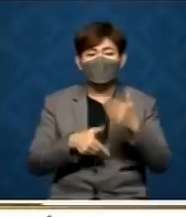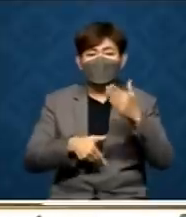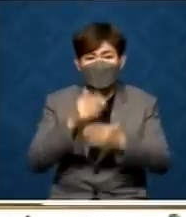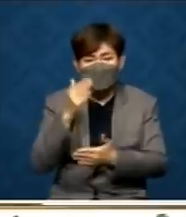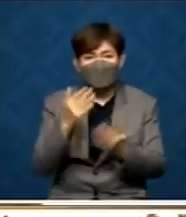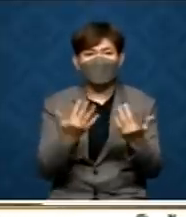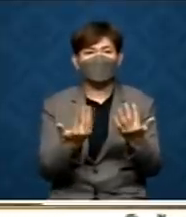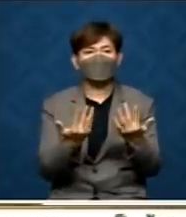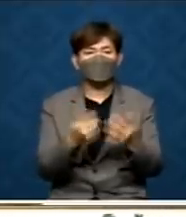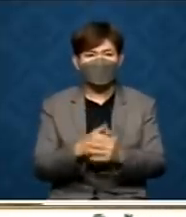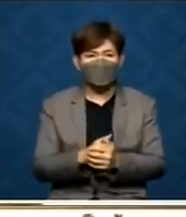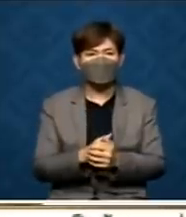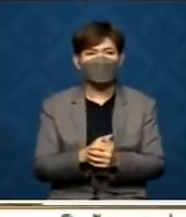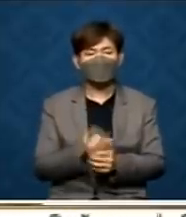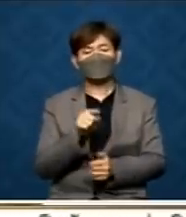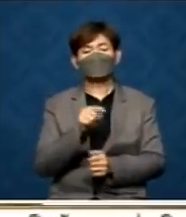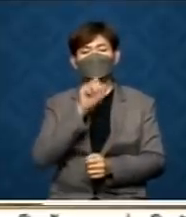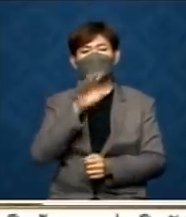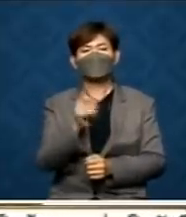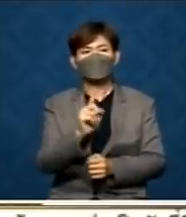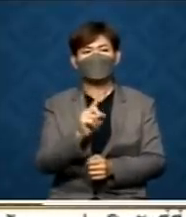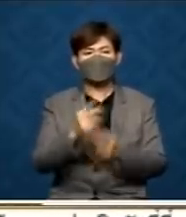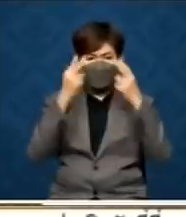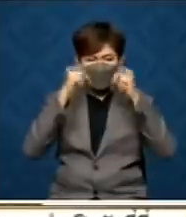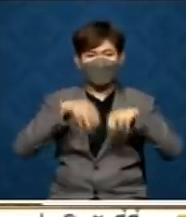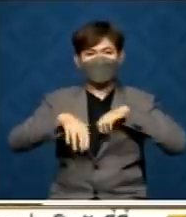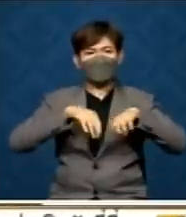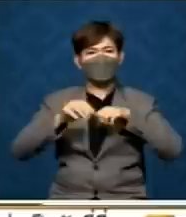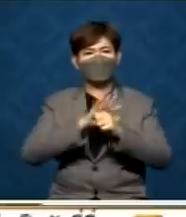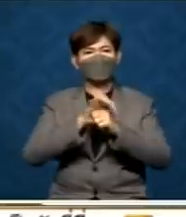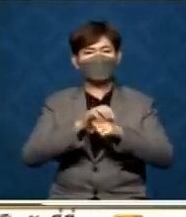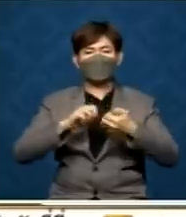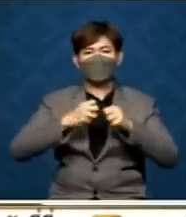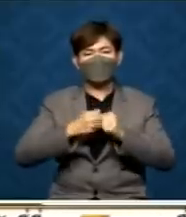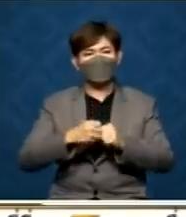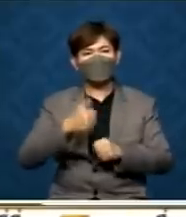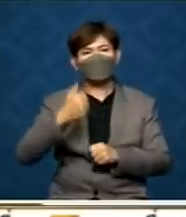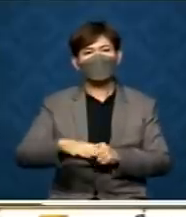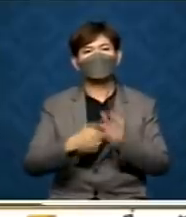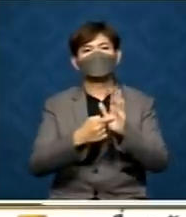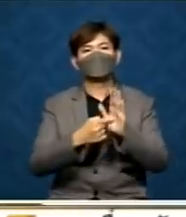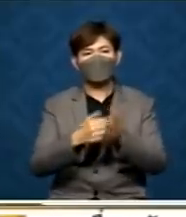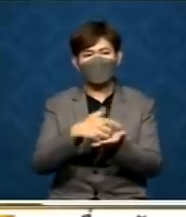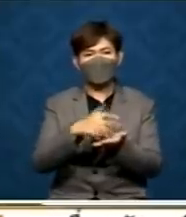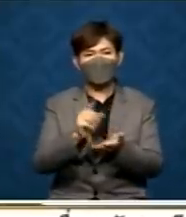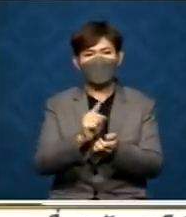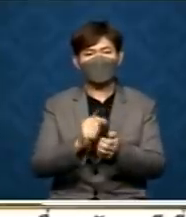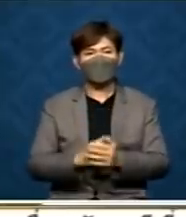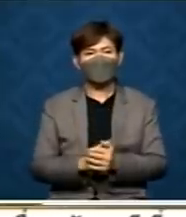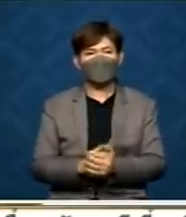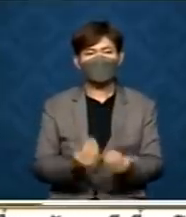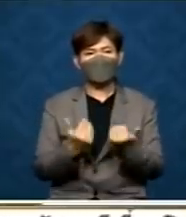อยนี่นี่ไงผมถึงบอกว่านายกเขาบริหารจะภาวะวิกฤตไม่ได้ตัวอย่างบางตอนหลาย